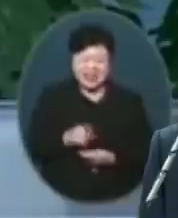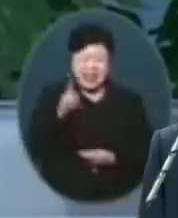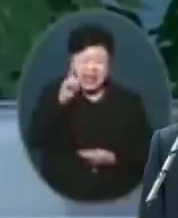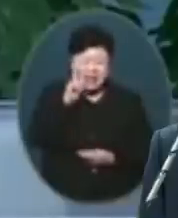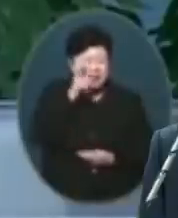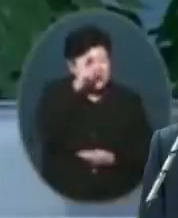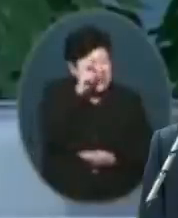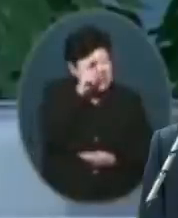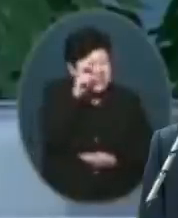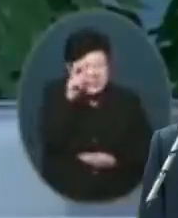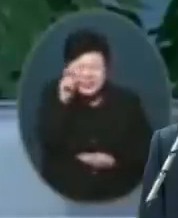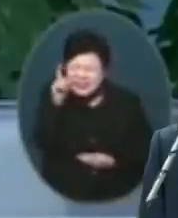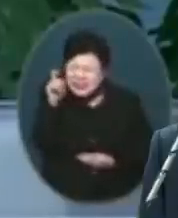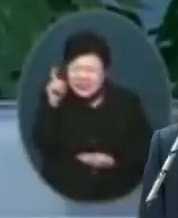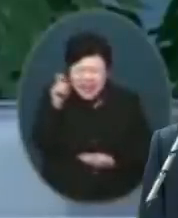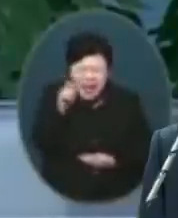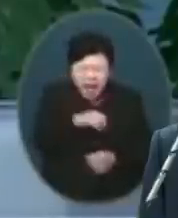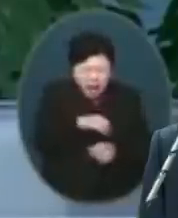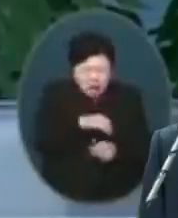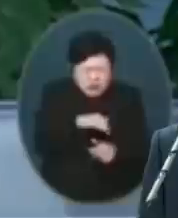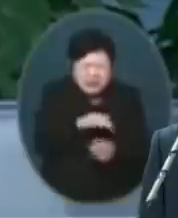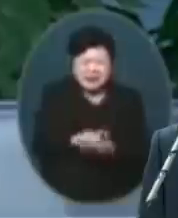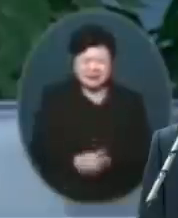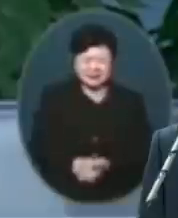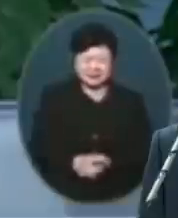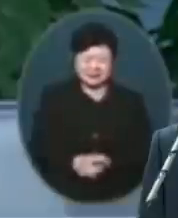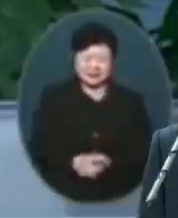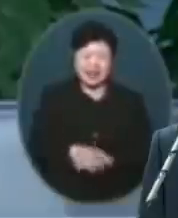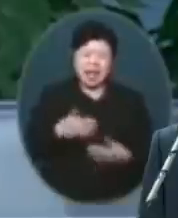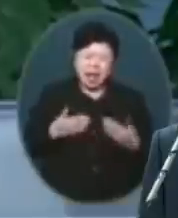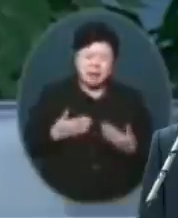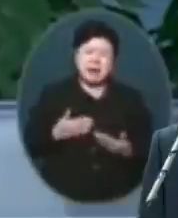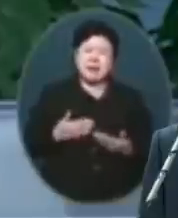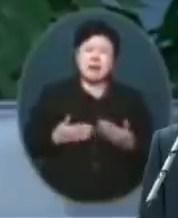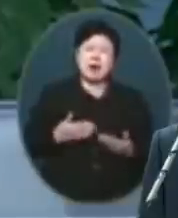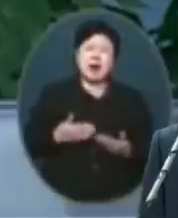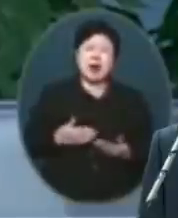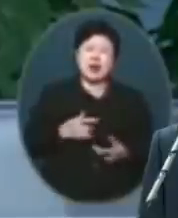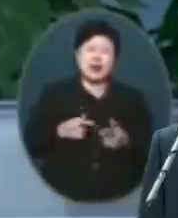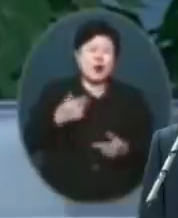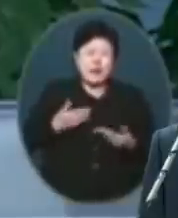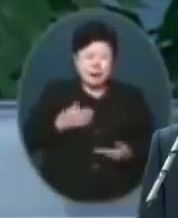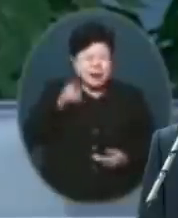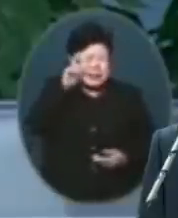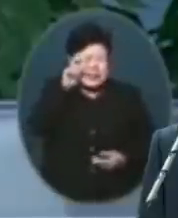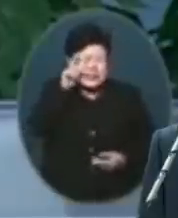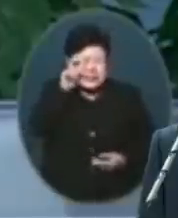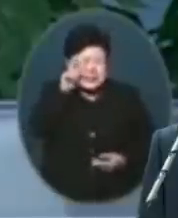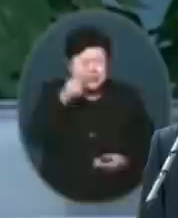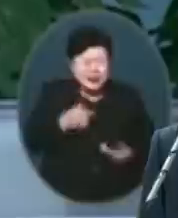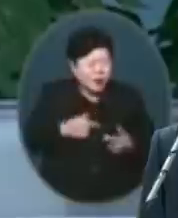하는 바람에 그래 저한테도 바쁜데 핸드폰 때문에 더 바빠요.